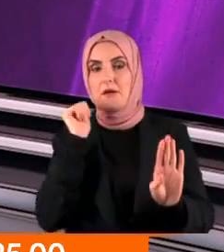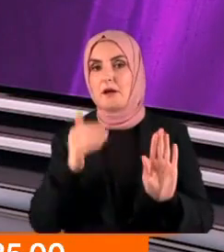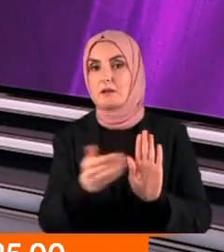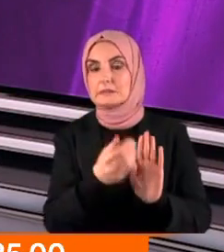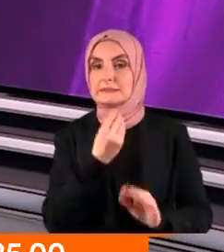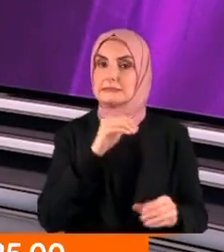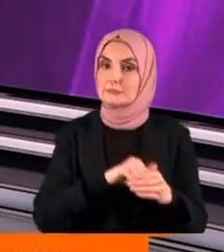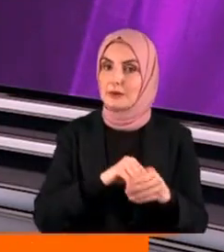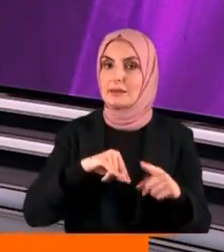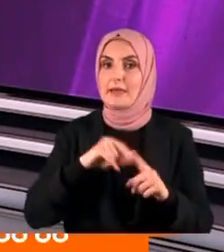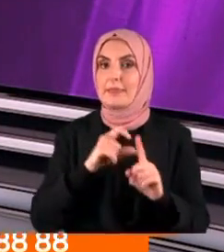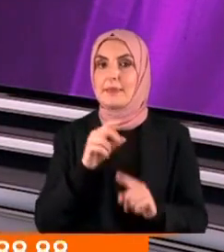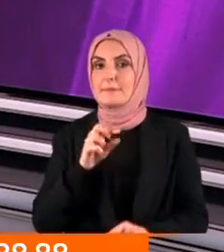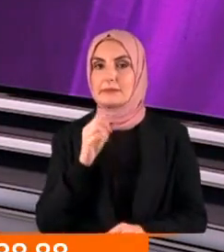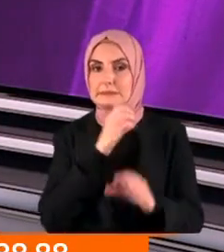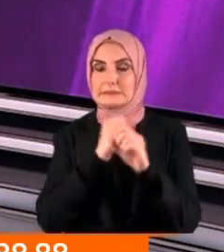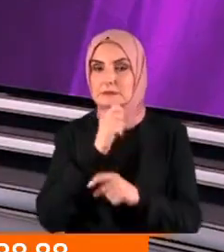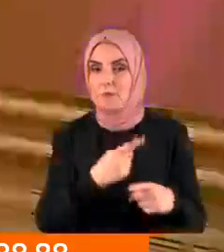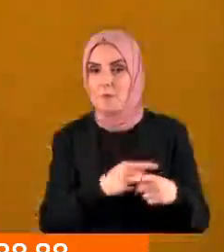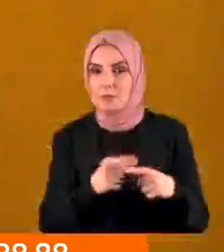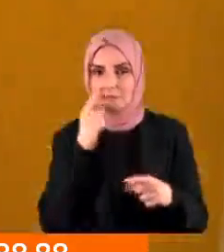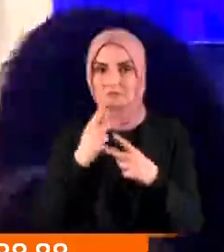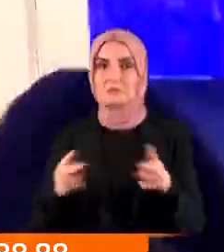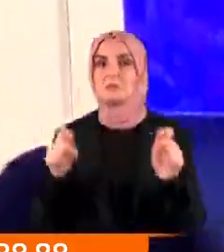ortaklığını da gözler önüne Serdi